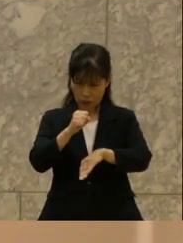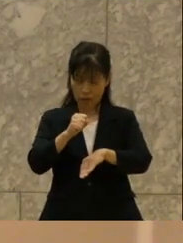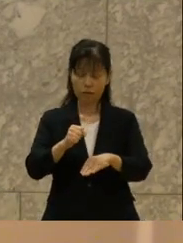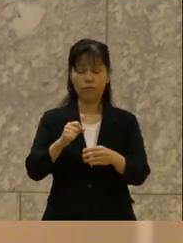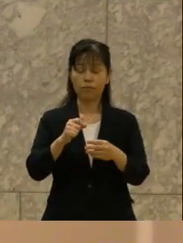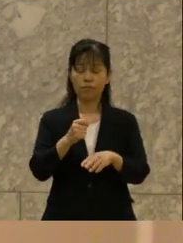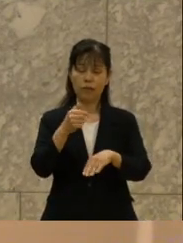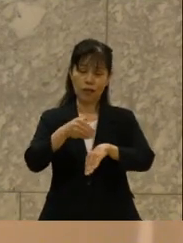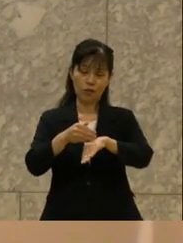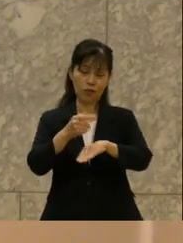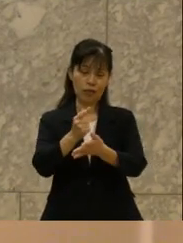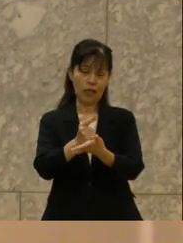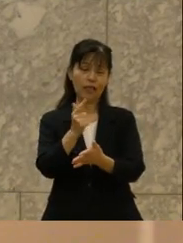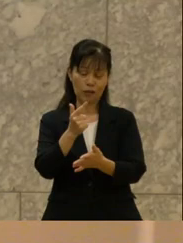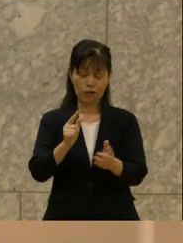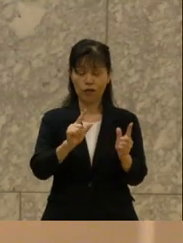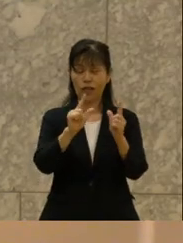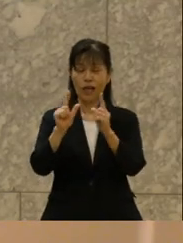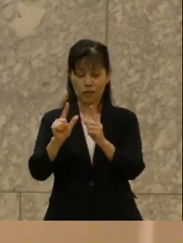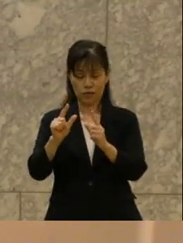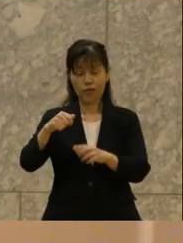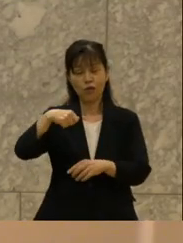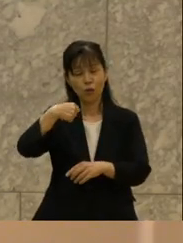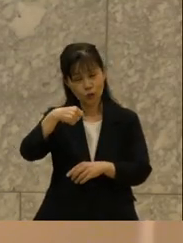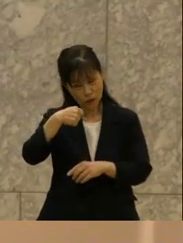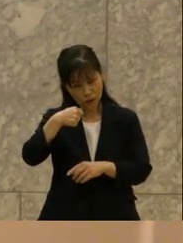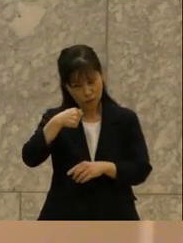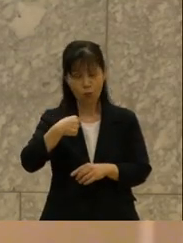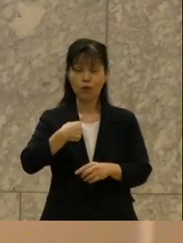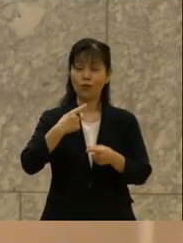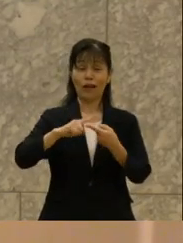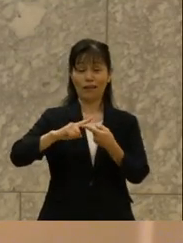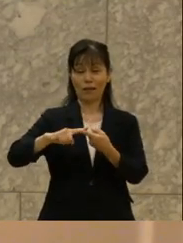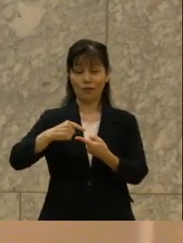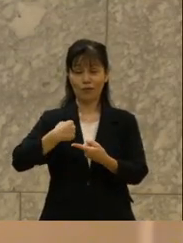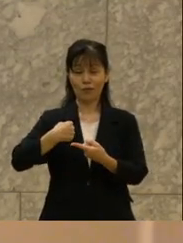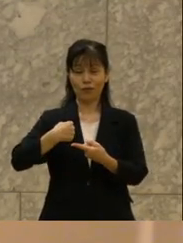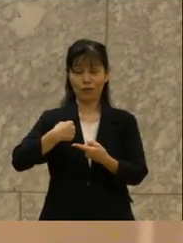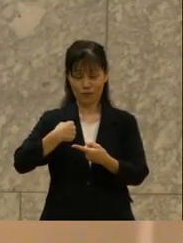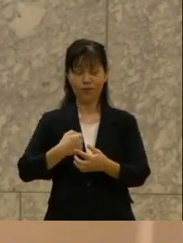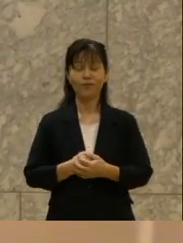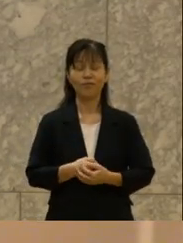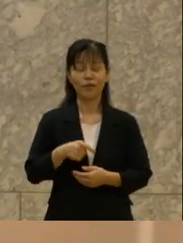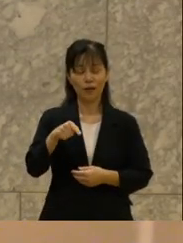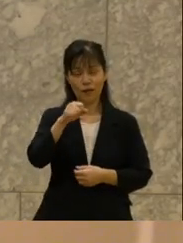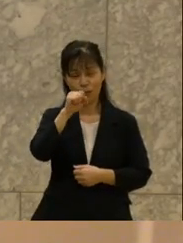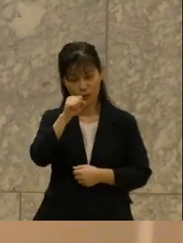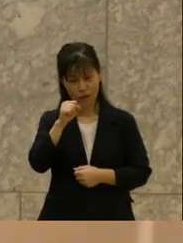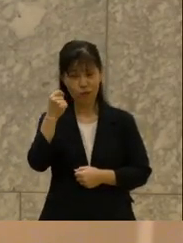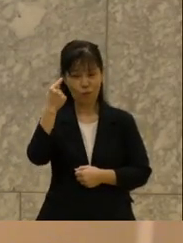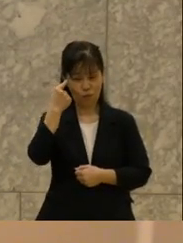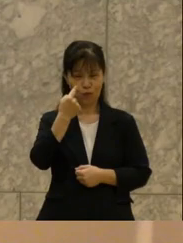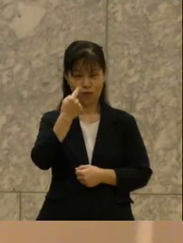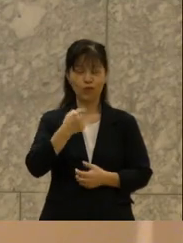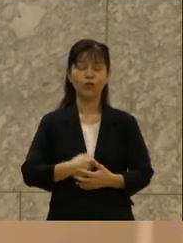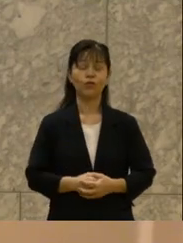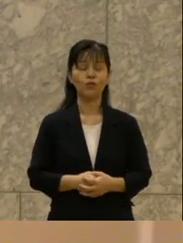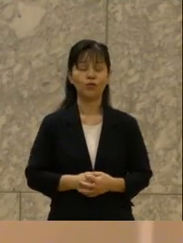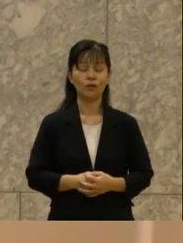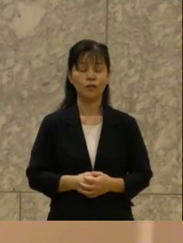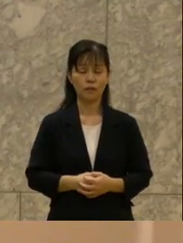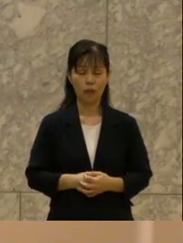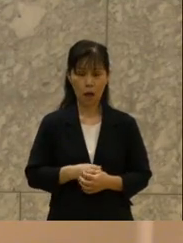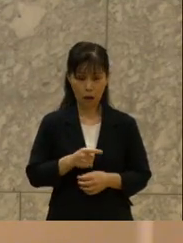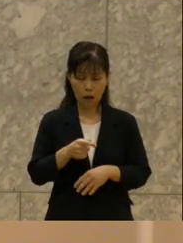生活面とかも食事もすごくあってるしそれが私にとってアメリカだったかなと思います